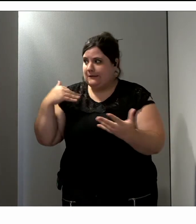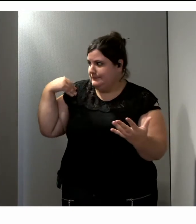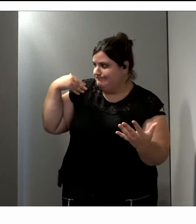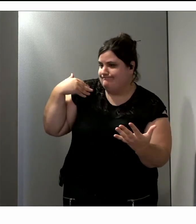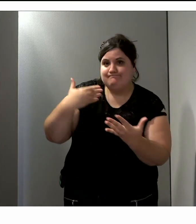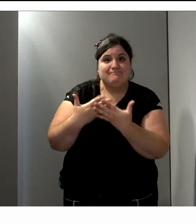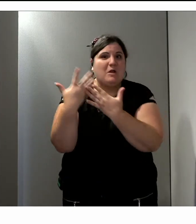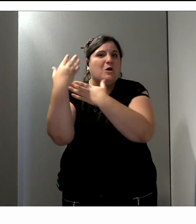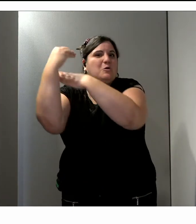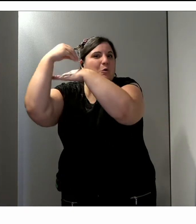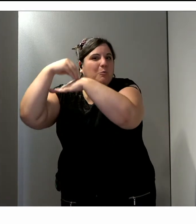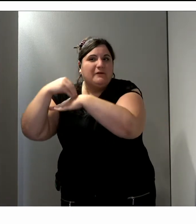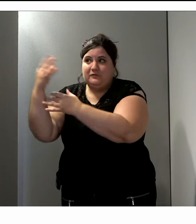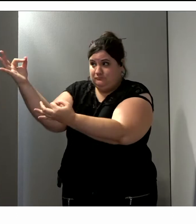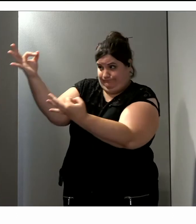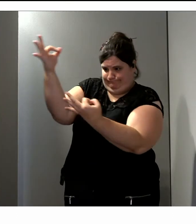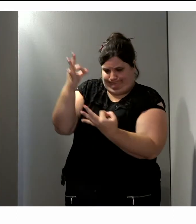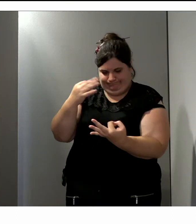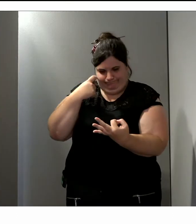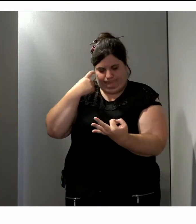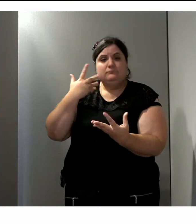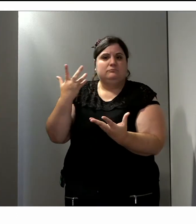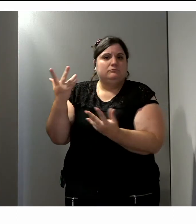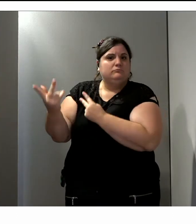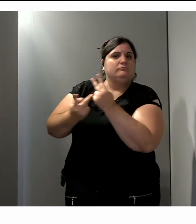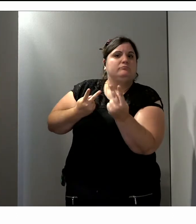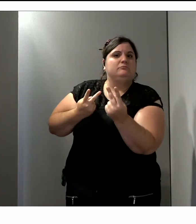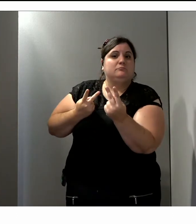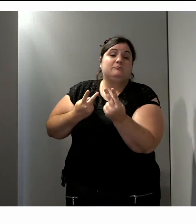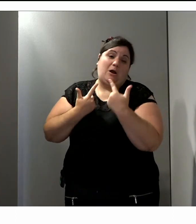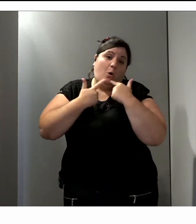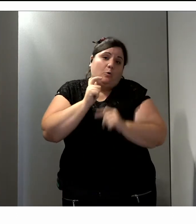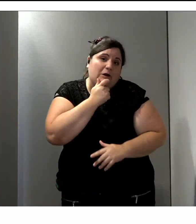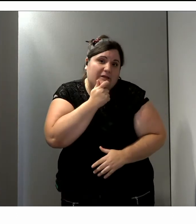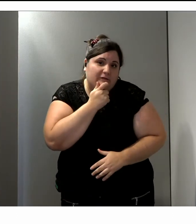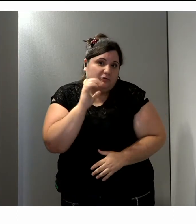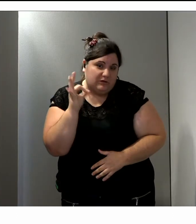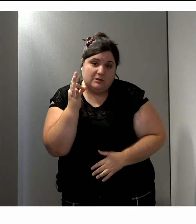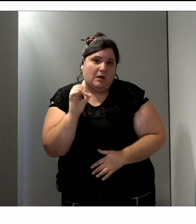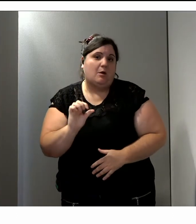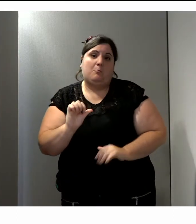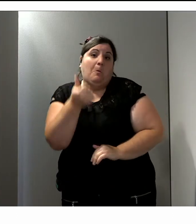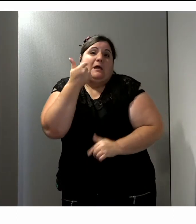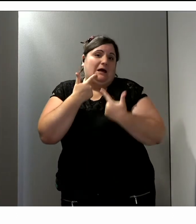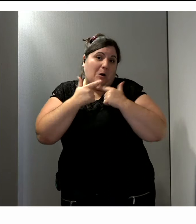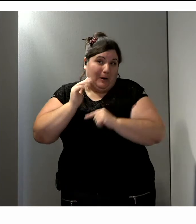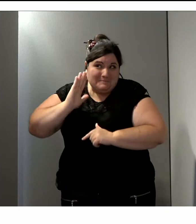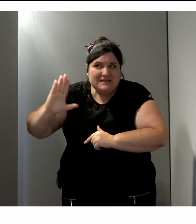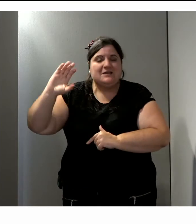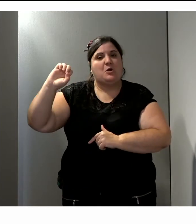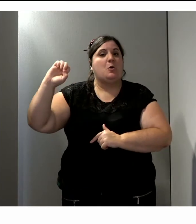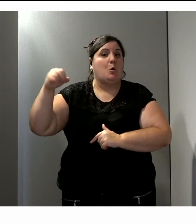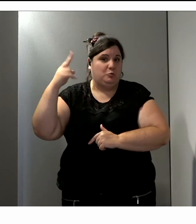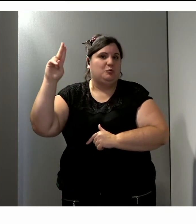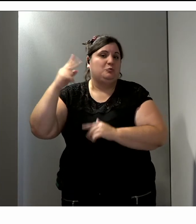sur les recommandations qui nous ont été transmises en anglais, c'est la première langue qui est utilisée à l'ONU.